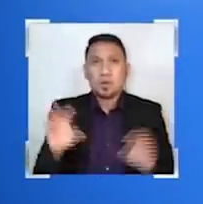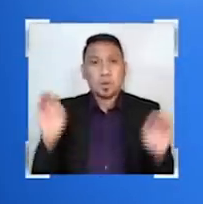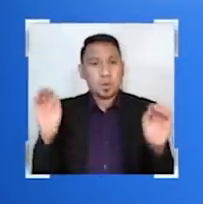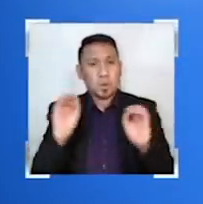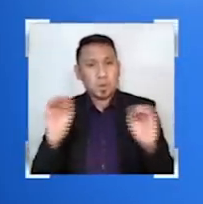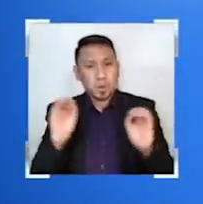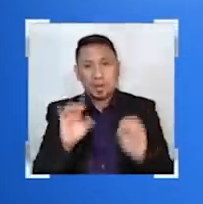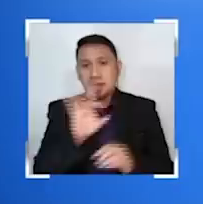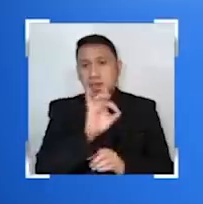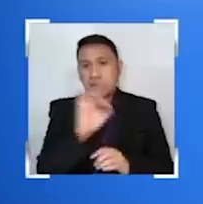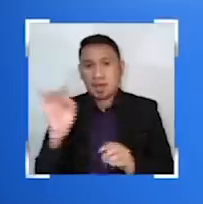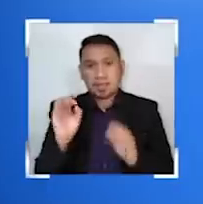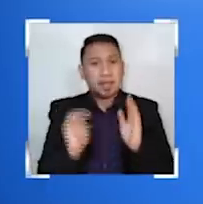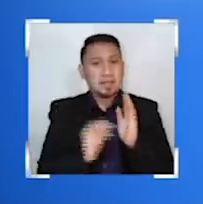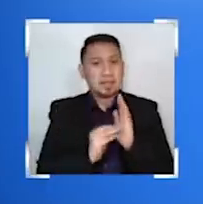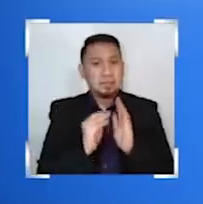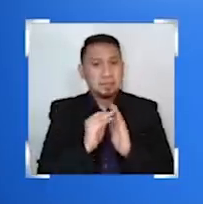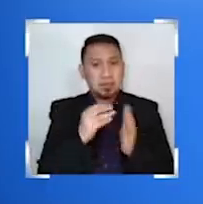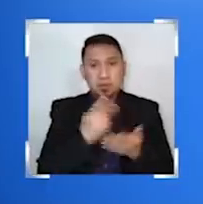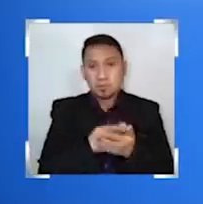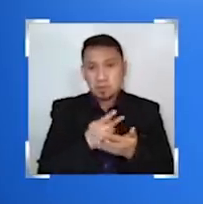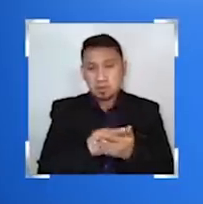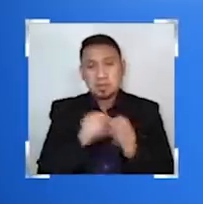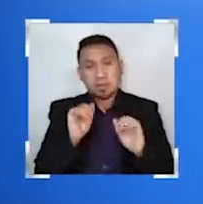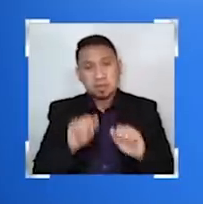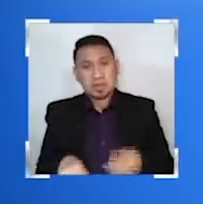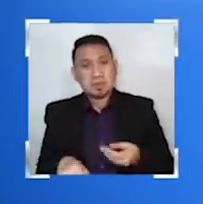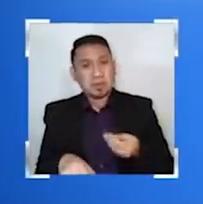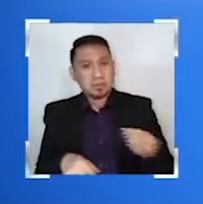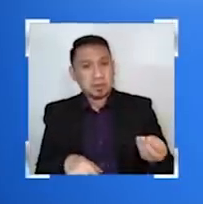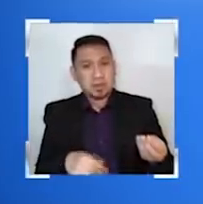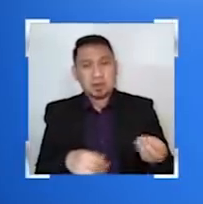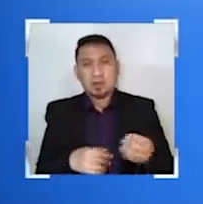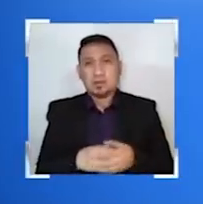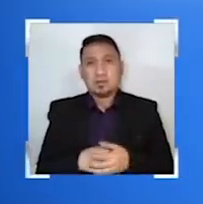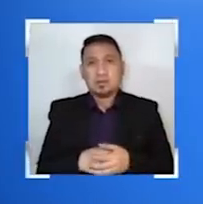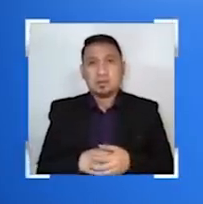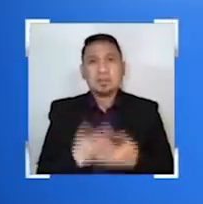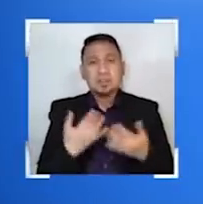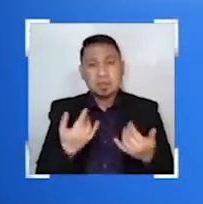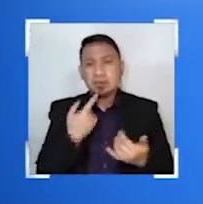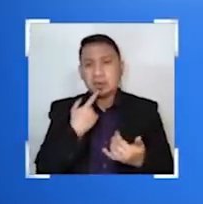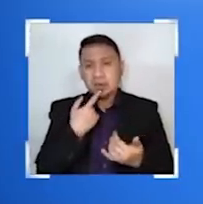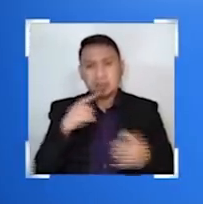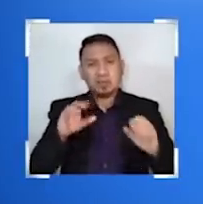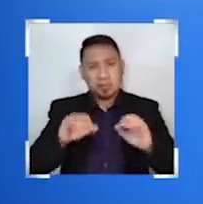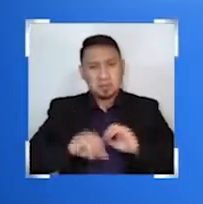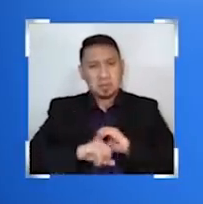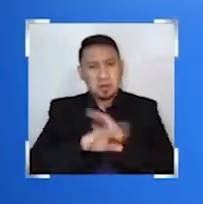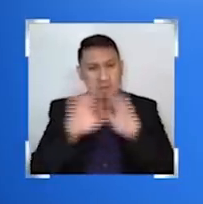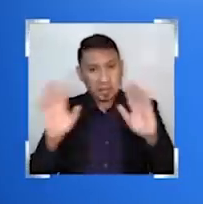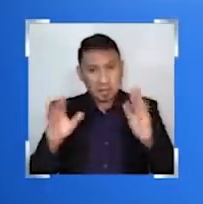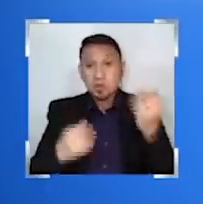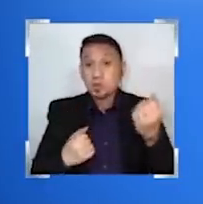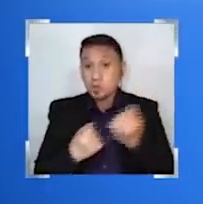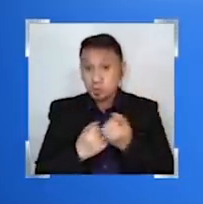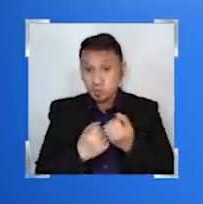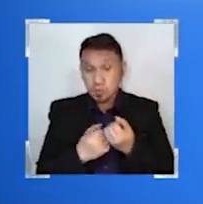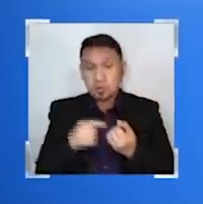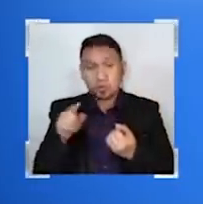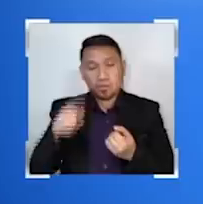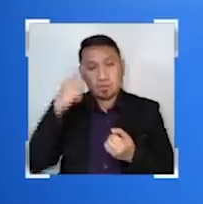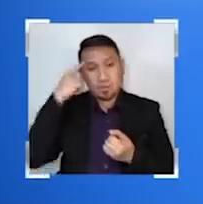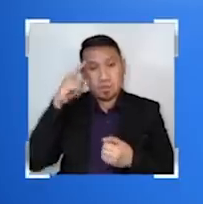800 million pesos na maibibigay kahit kanino. Malinaw anya sa kanila na ang suporta para sa kandidatura ni